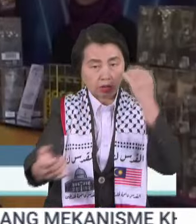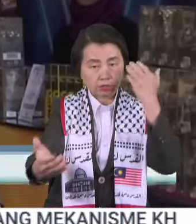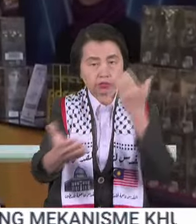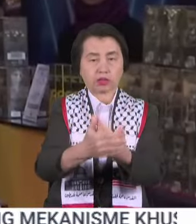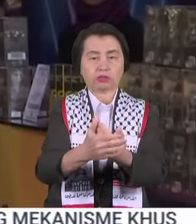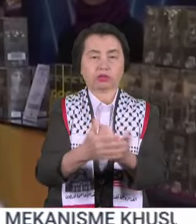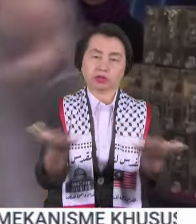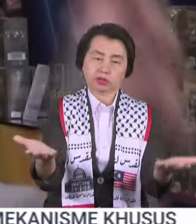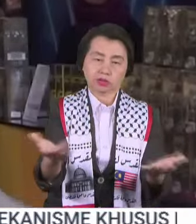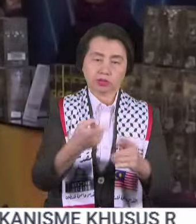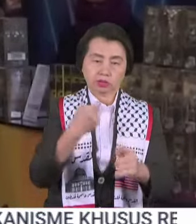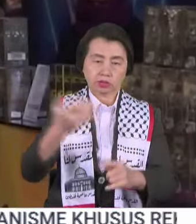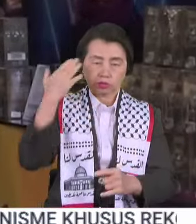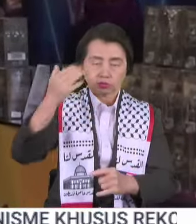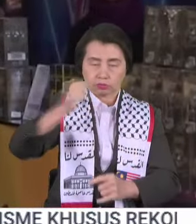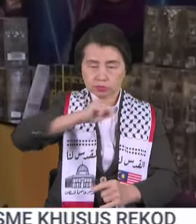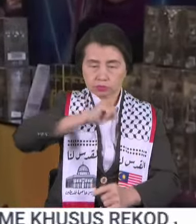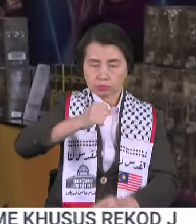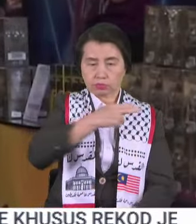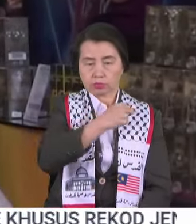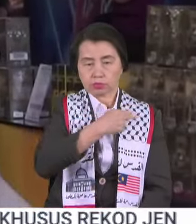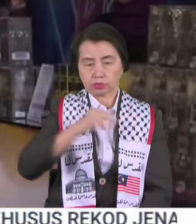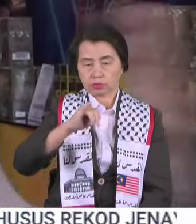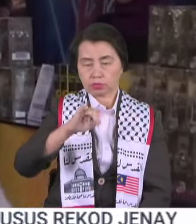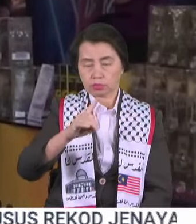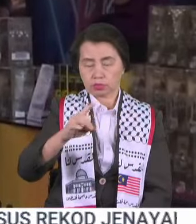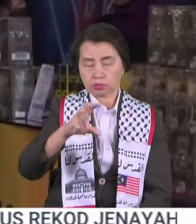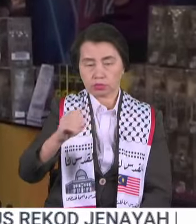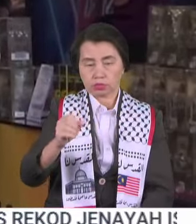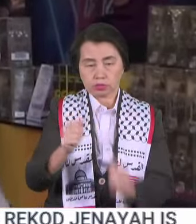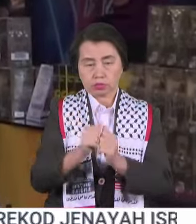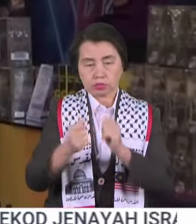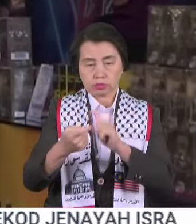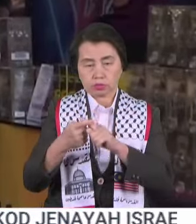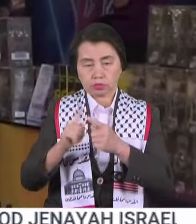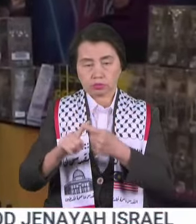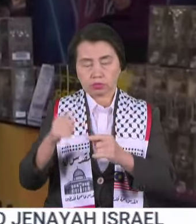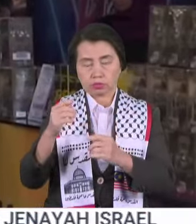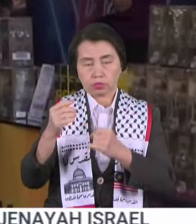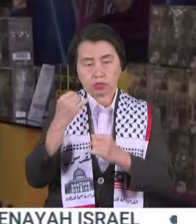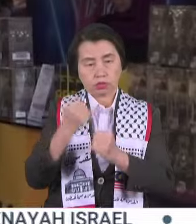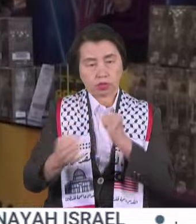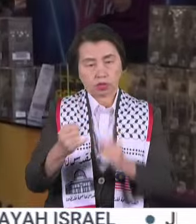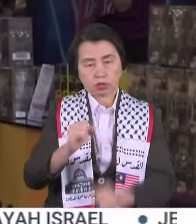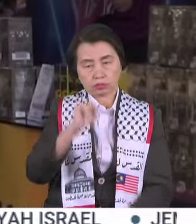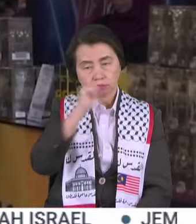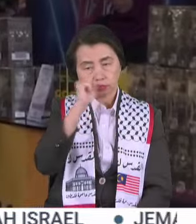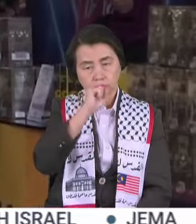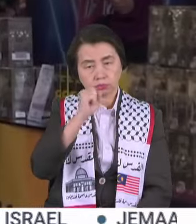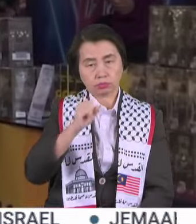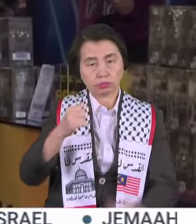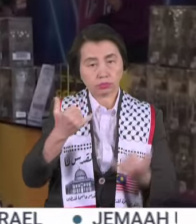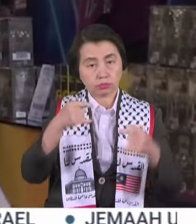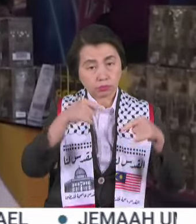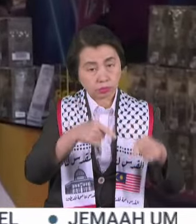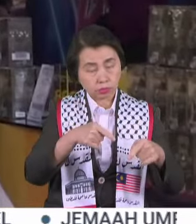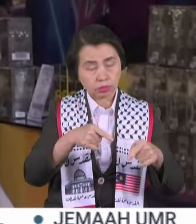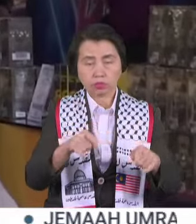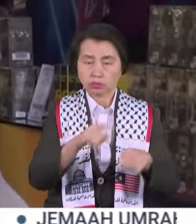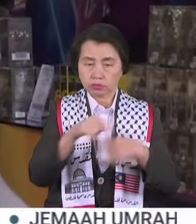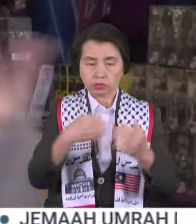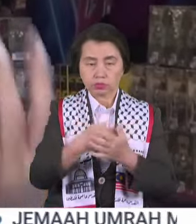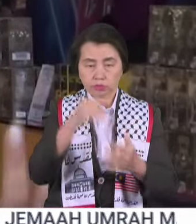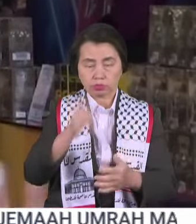ini. Dari dulunya berjuang di Indonesian Idol, berjuang bersama teman-teman, akhirnya bisa punya karya yang seperti ini. Itu juga semua